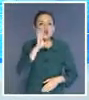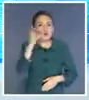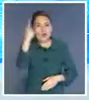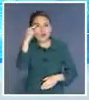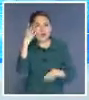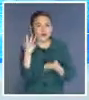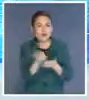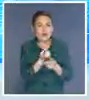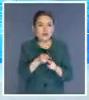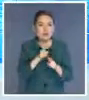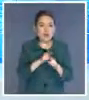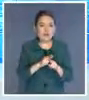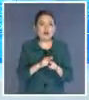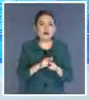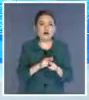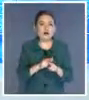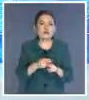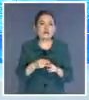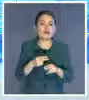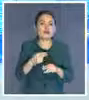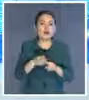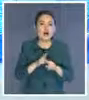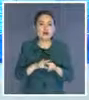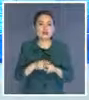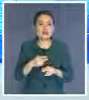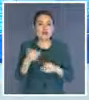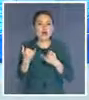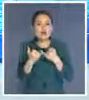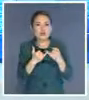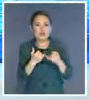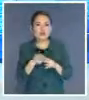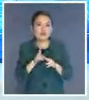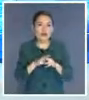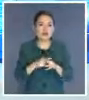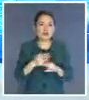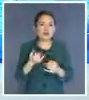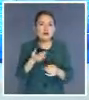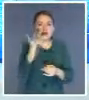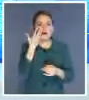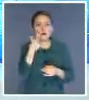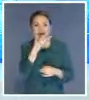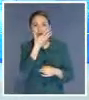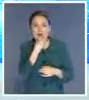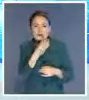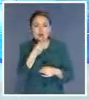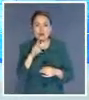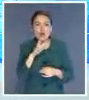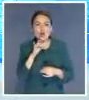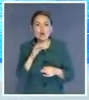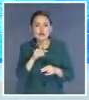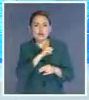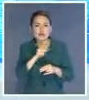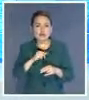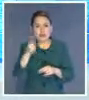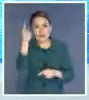үшін кәдімгі сүзбеге көк шөп, сәбіз, қызылша езбесін қосады. Сонда құрттың түсі өзгеріп, тартымды әрі дәмді болып шыға келеді.